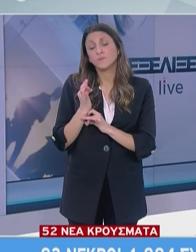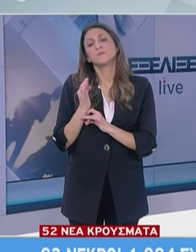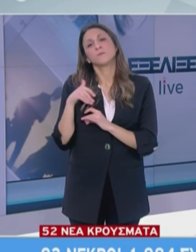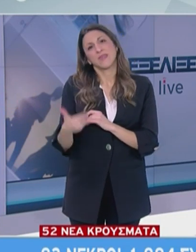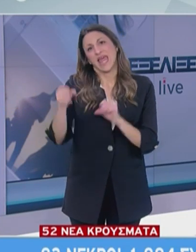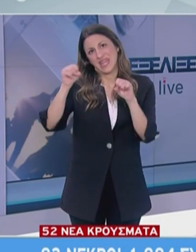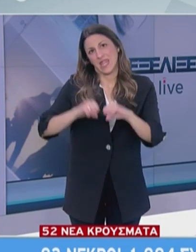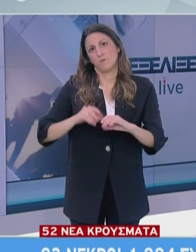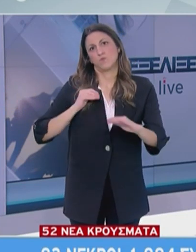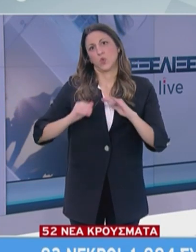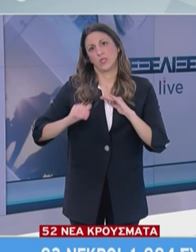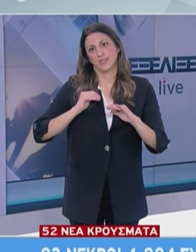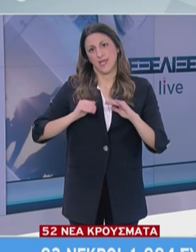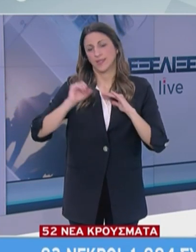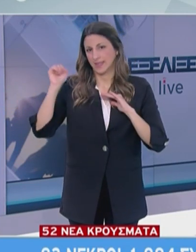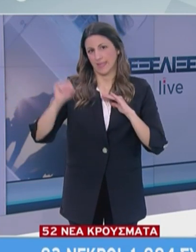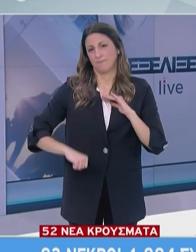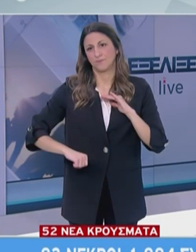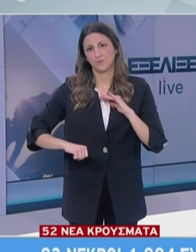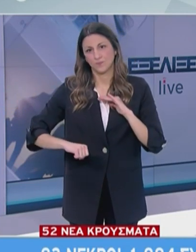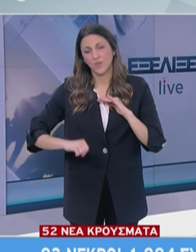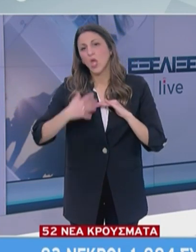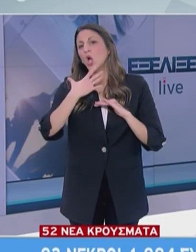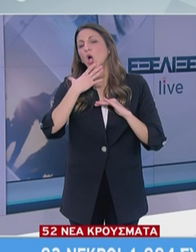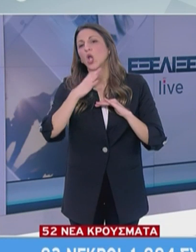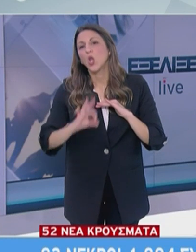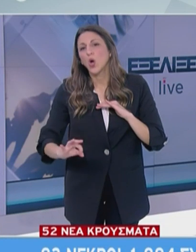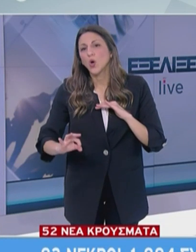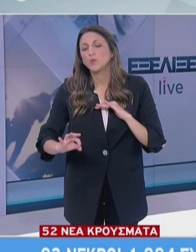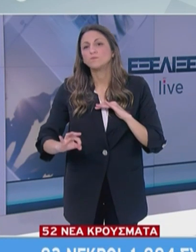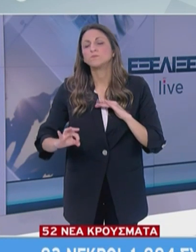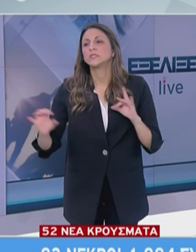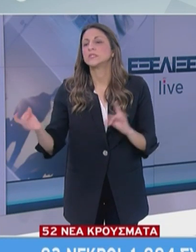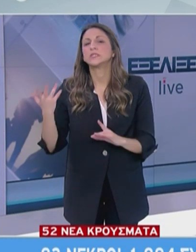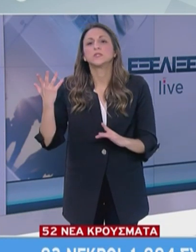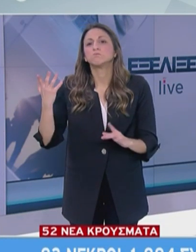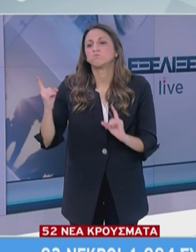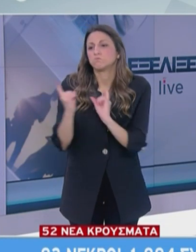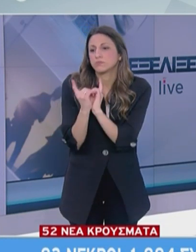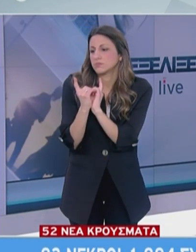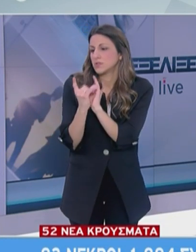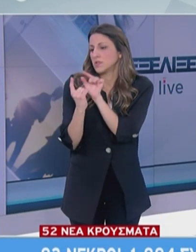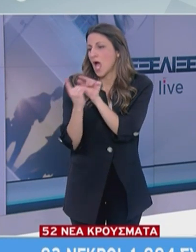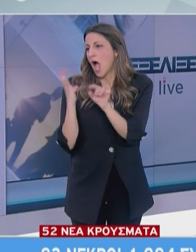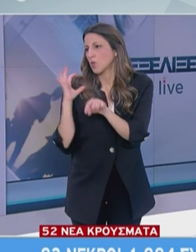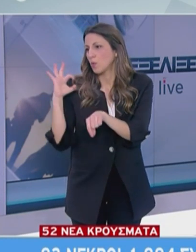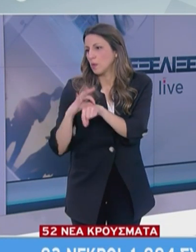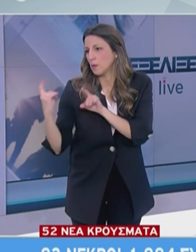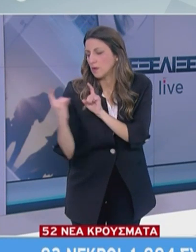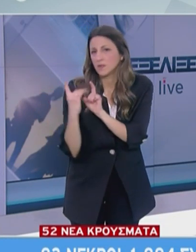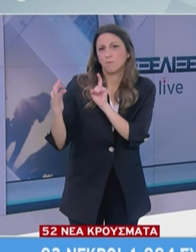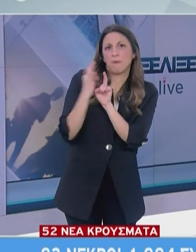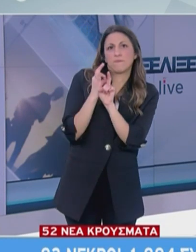μέτρα, να προσθέσεις και αυτό. Ή υπάρχει μια ατυχής επαφή ή τέλος πάντων κάτι δεν λειτουργήσε καλά και